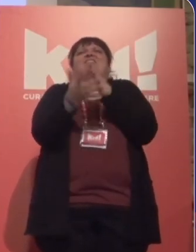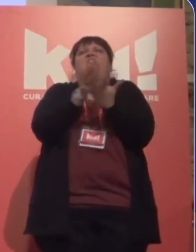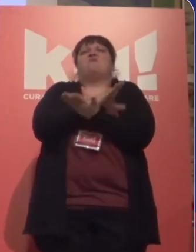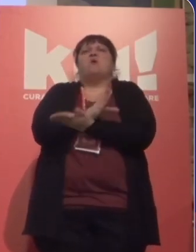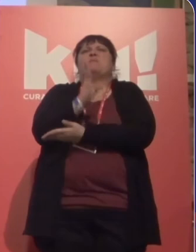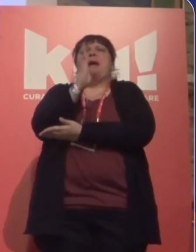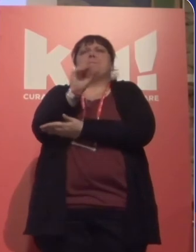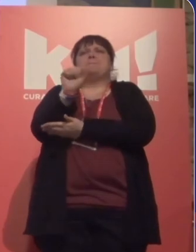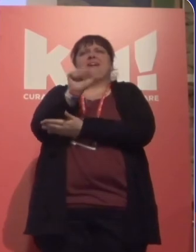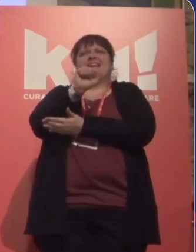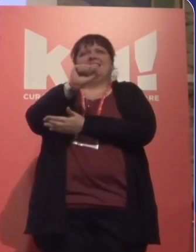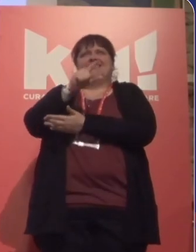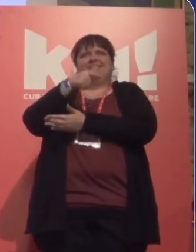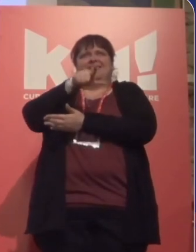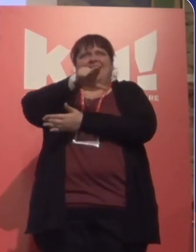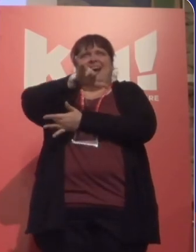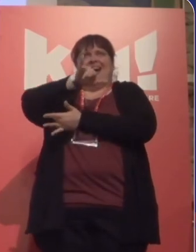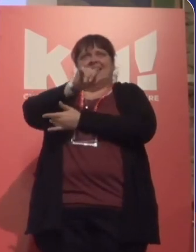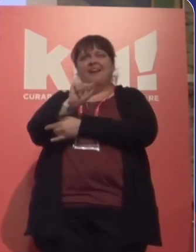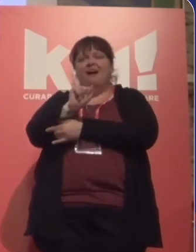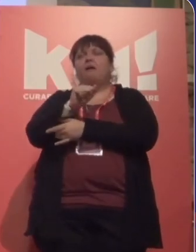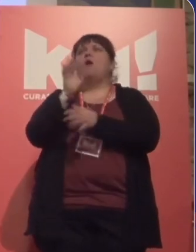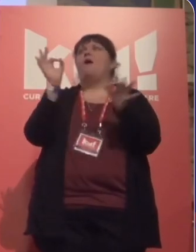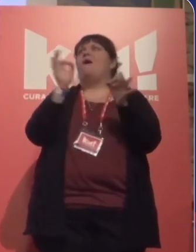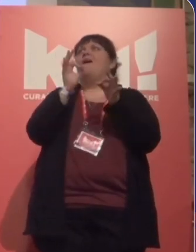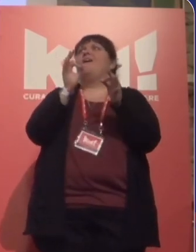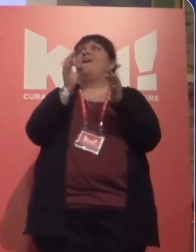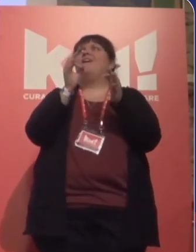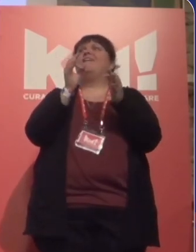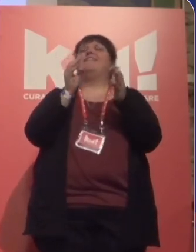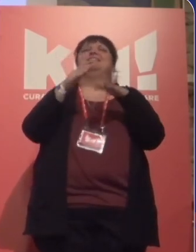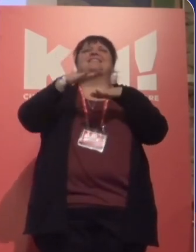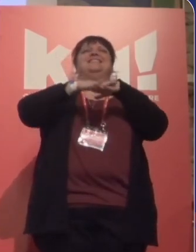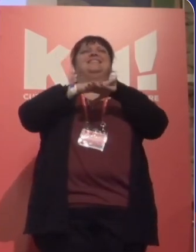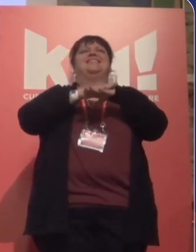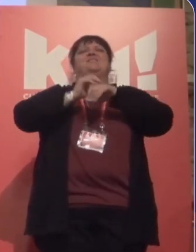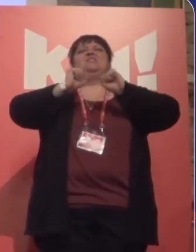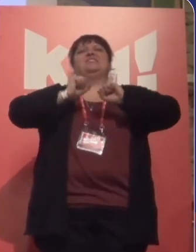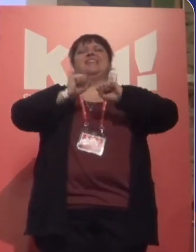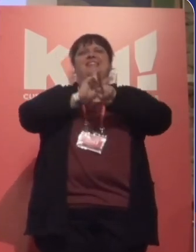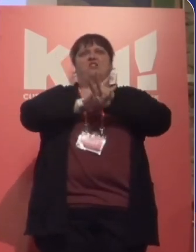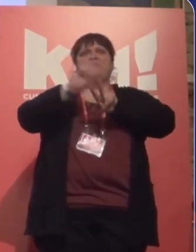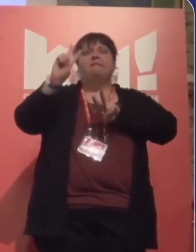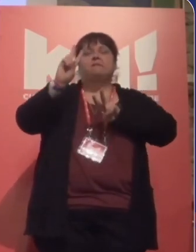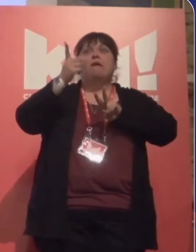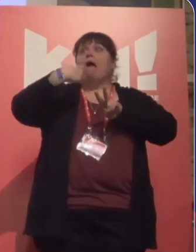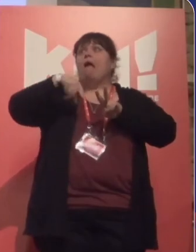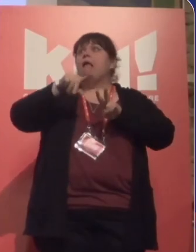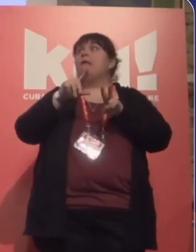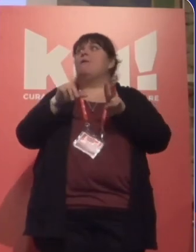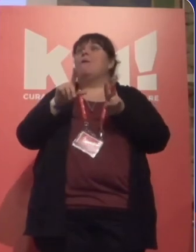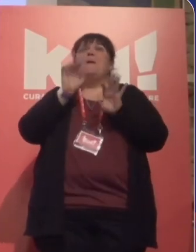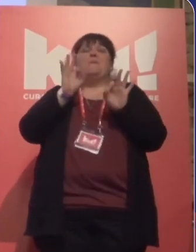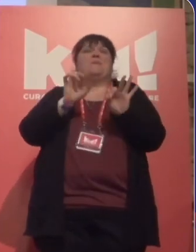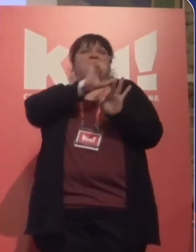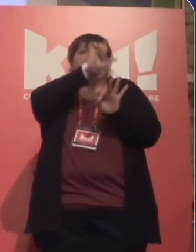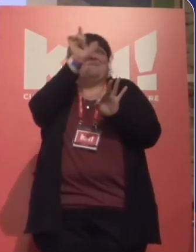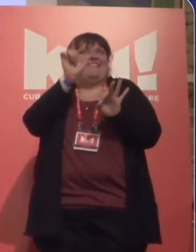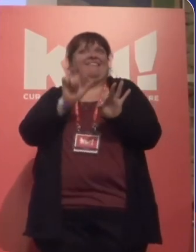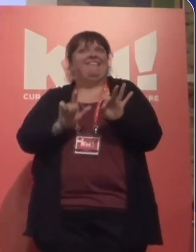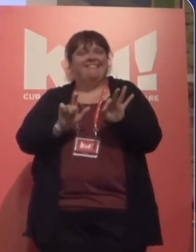siamo il paese che sul piano diciamo del pensiero ha mostrato straordinarie